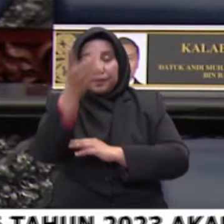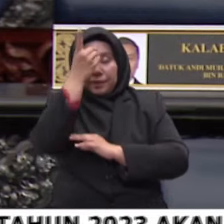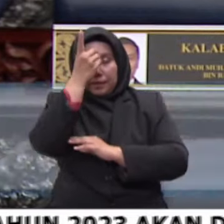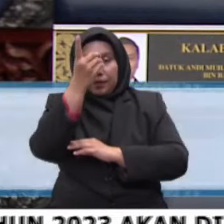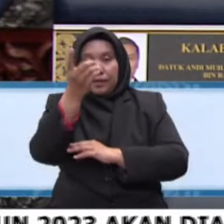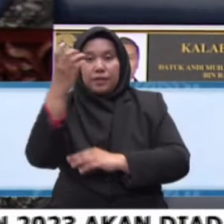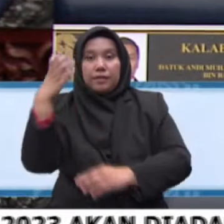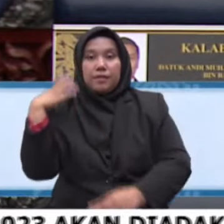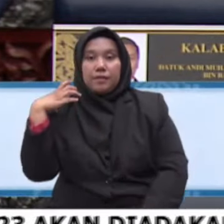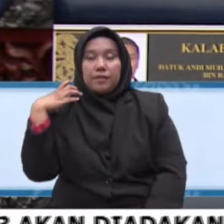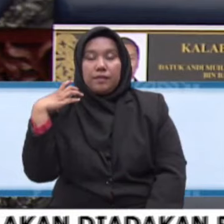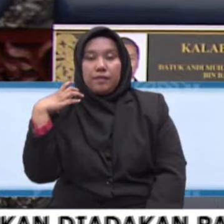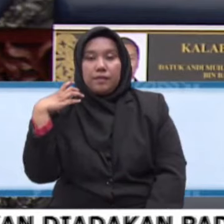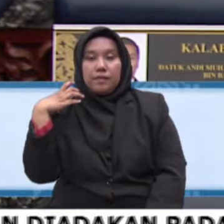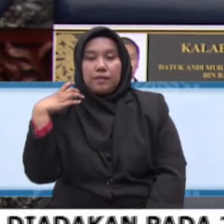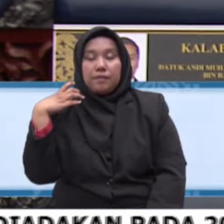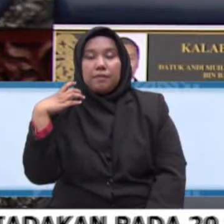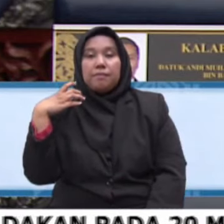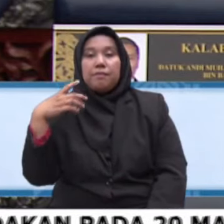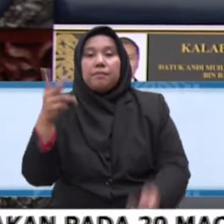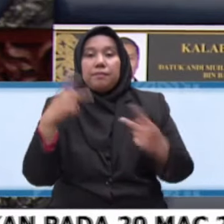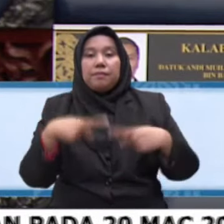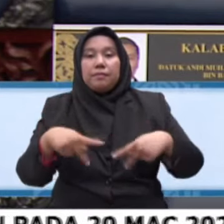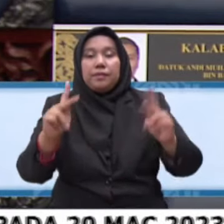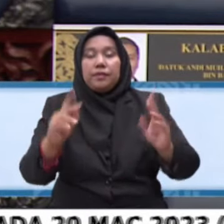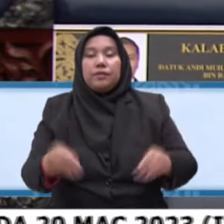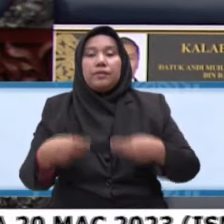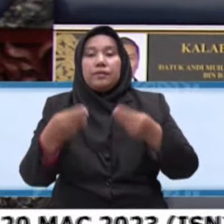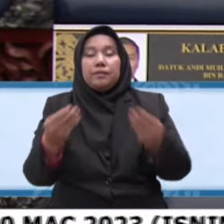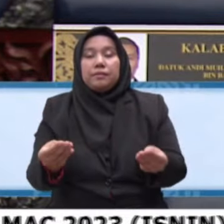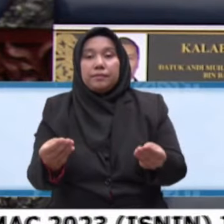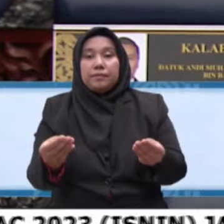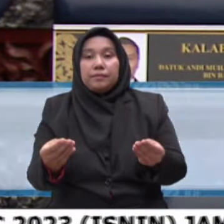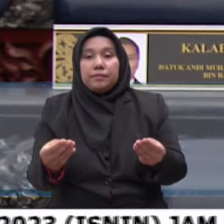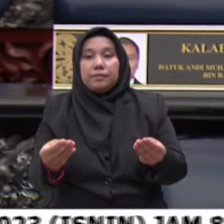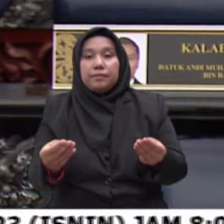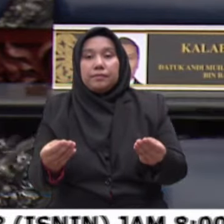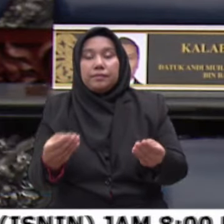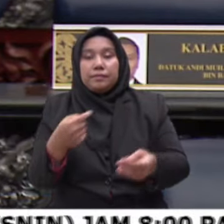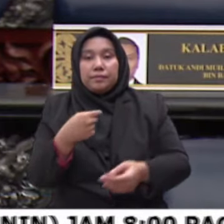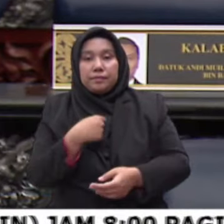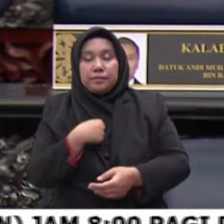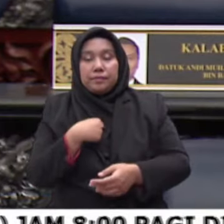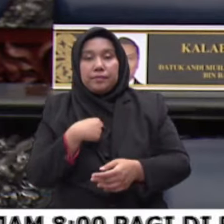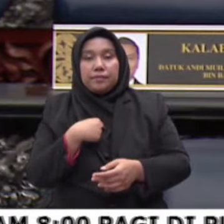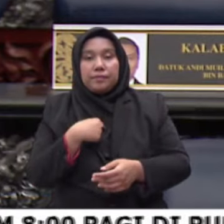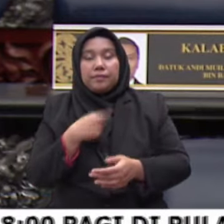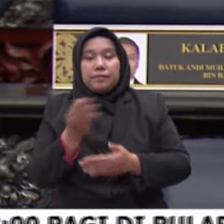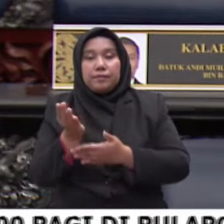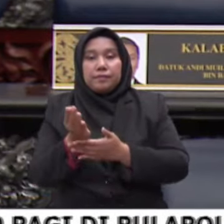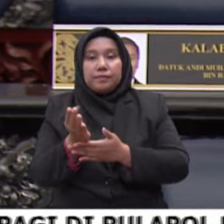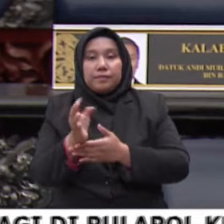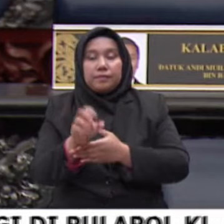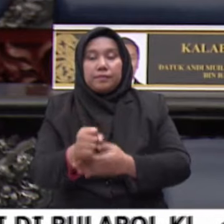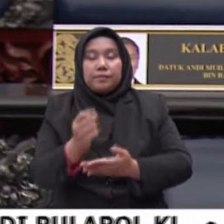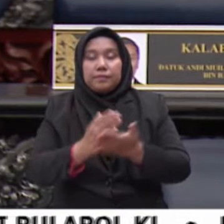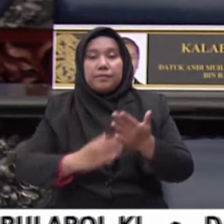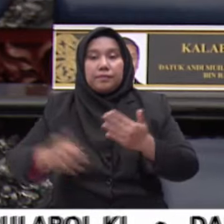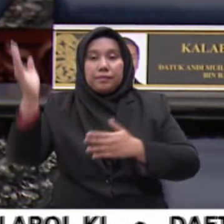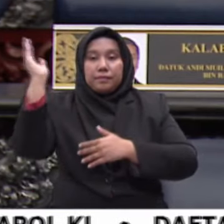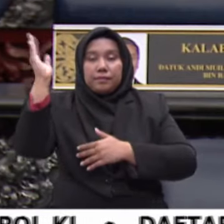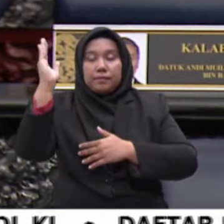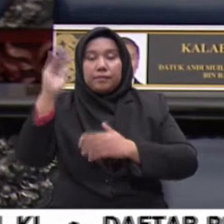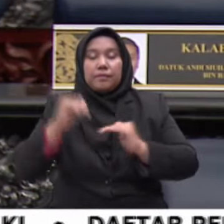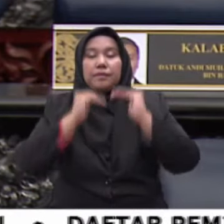Pengerusi atas kesempatan yang diberikan kepada saya untuk mengambil bahagian dalam perbahasan peringkat